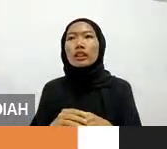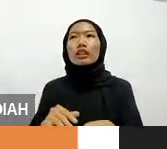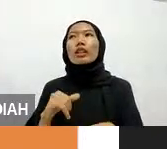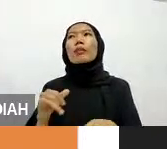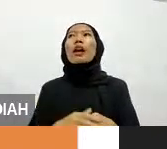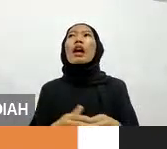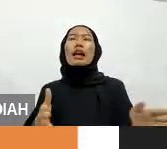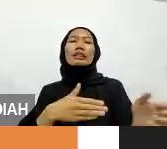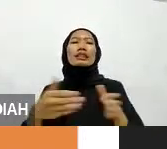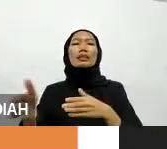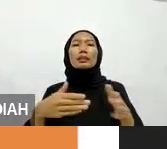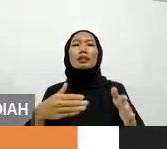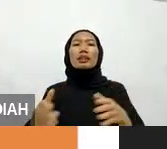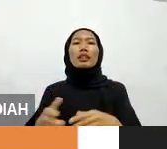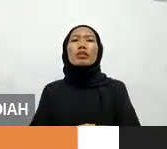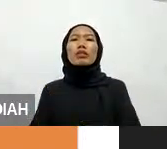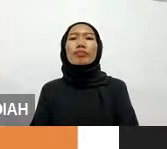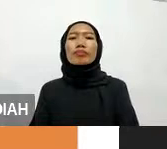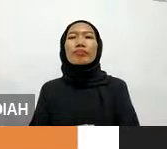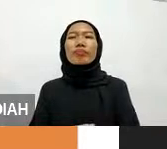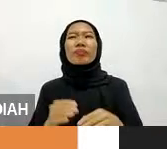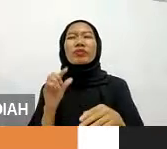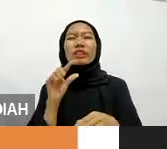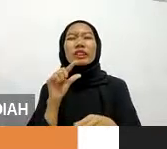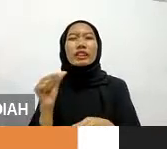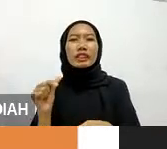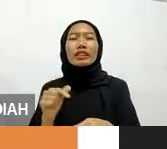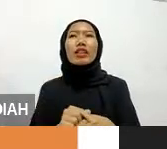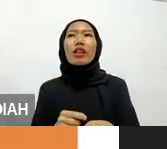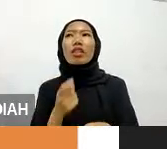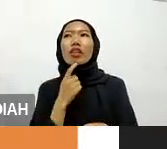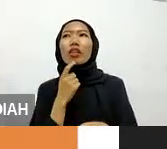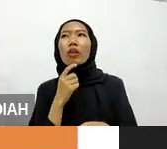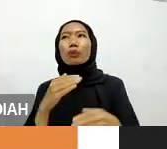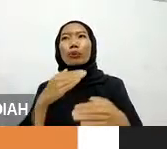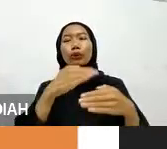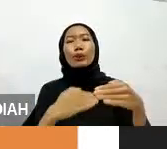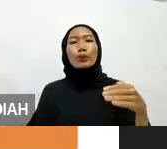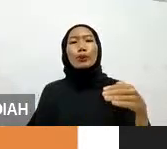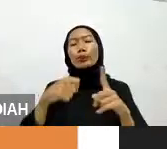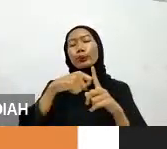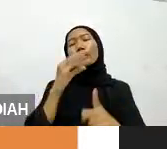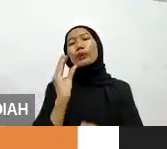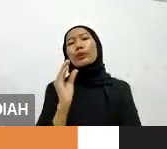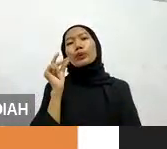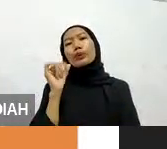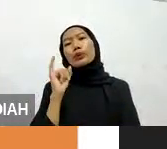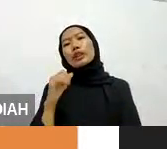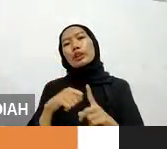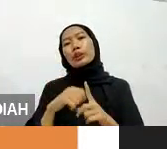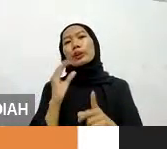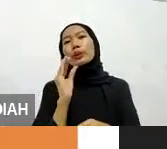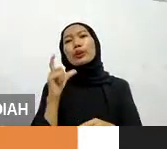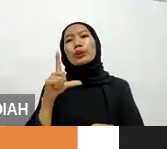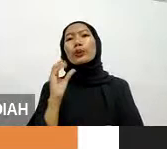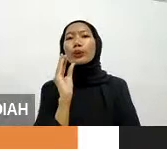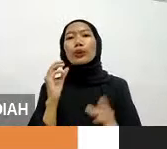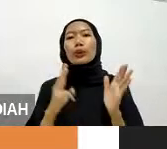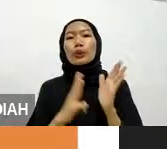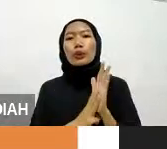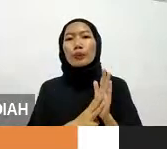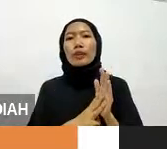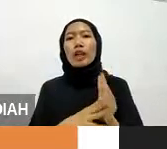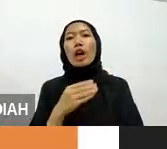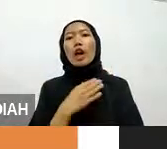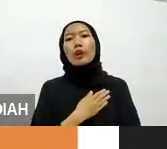disentuh di kurikulum kedokteran. Walaupun sudah ada perbaikan beberapa tahun belakangan ya, tapi juga masih minimal menurut